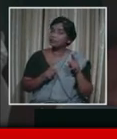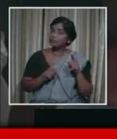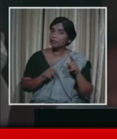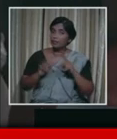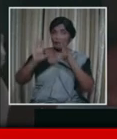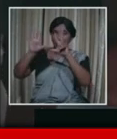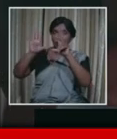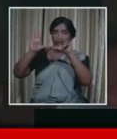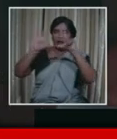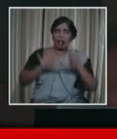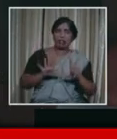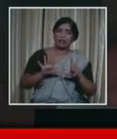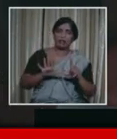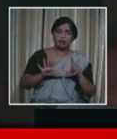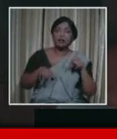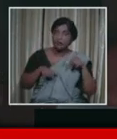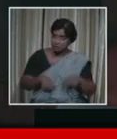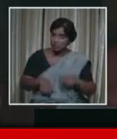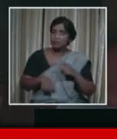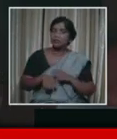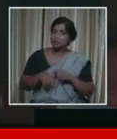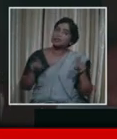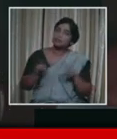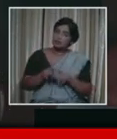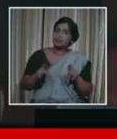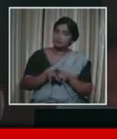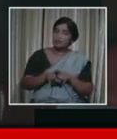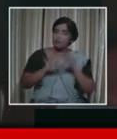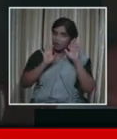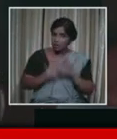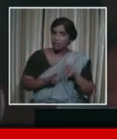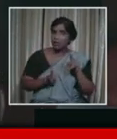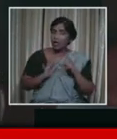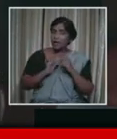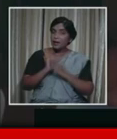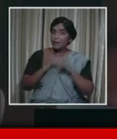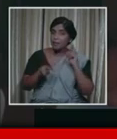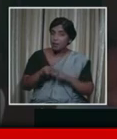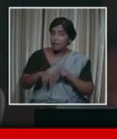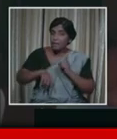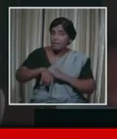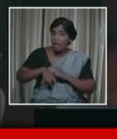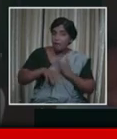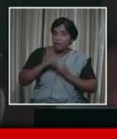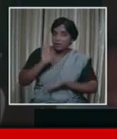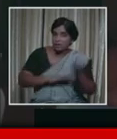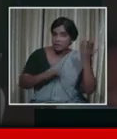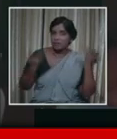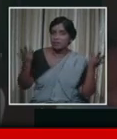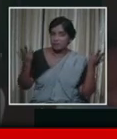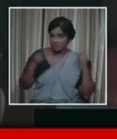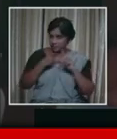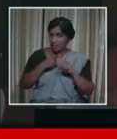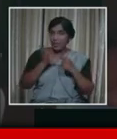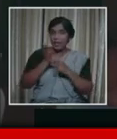වුණා. ඉතින් මේ කාලෙත් එහා සමානයි. හැබැයි IMF එකට වෙලාවට නොගිය එක. ටැක්ස්